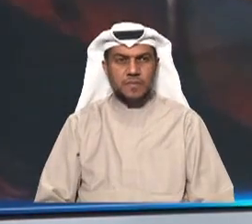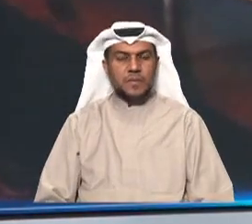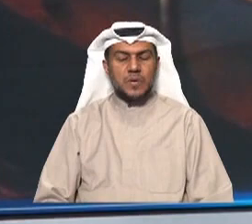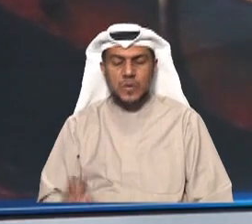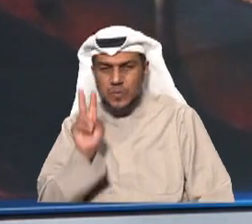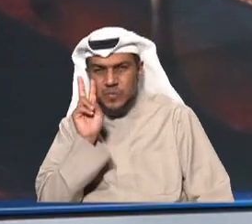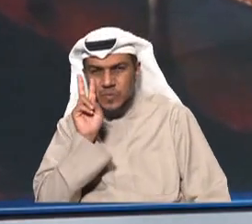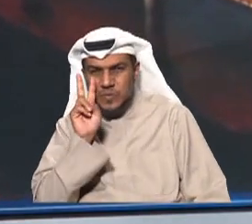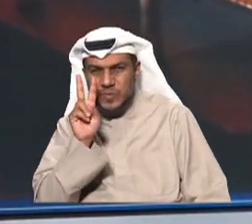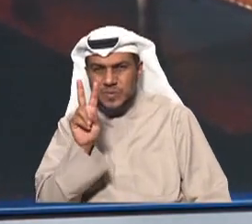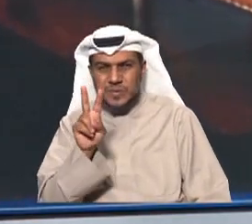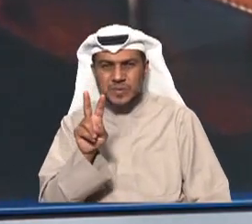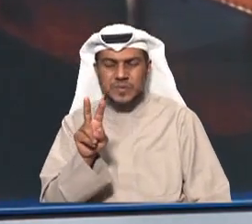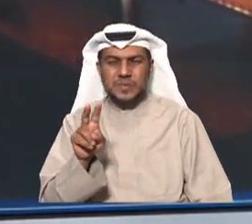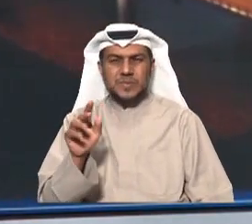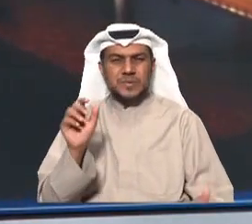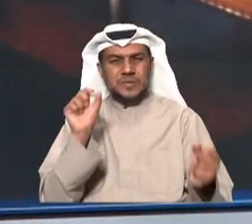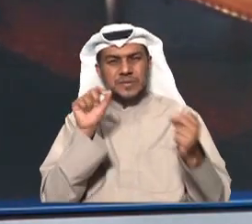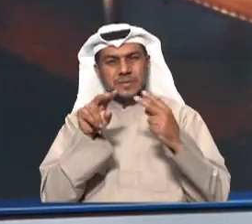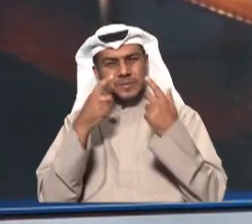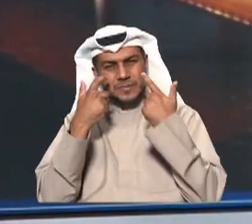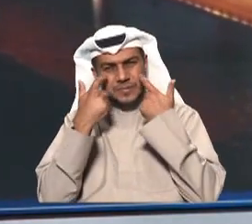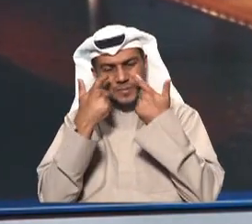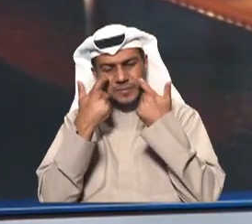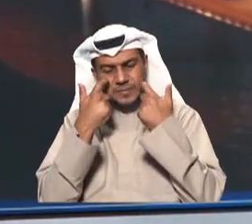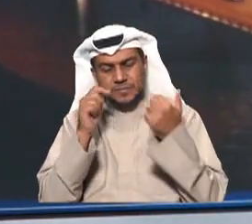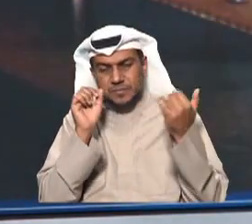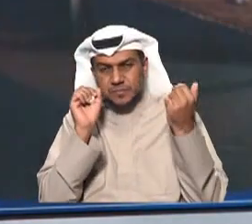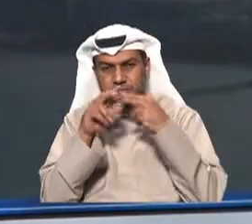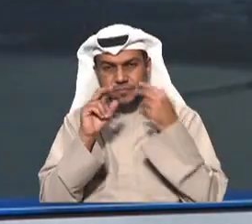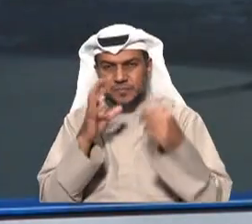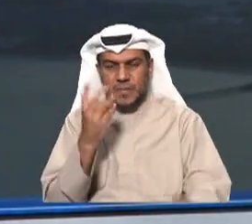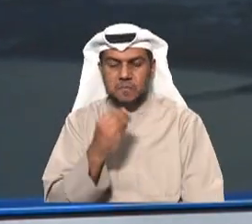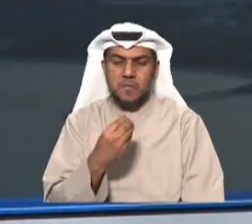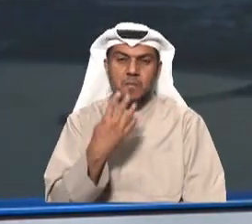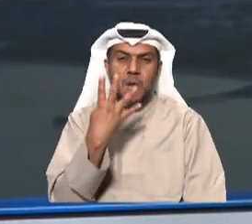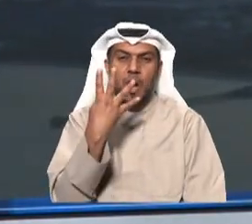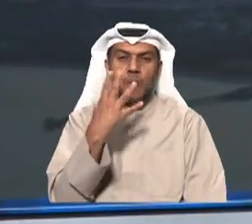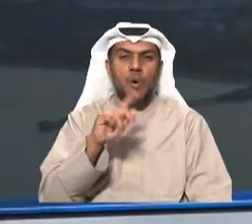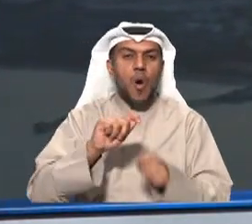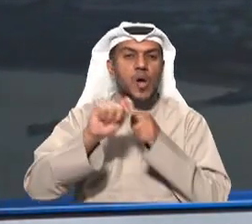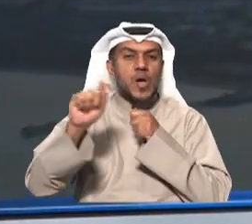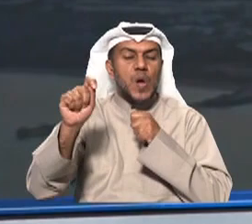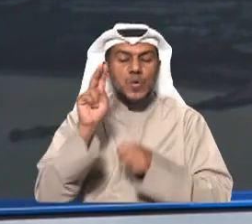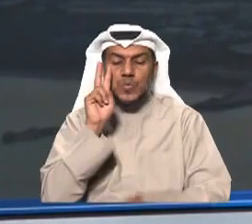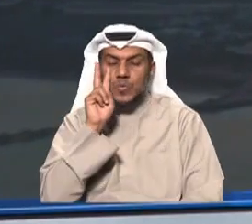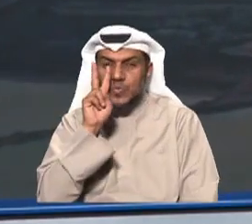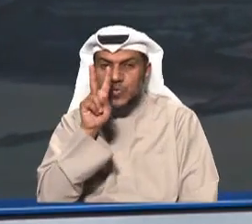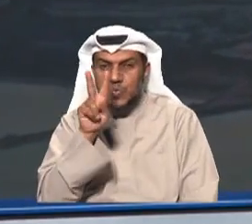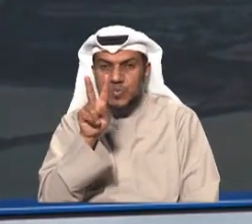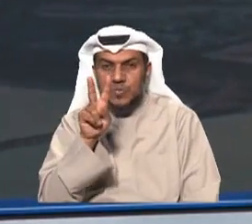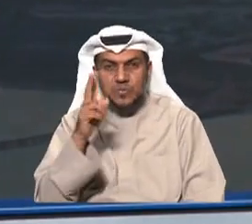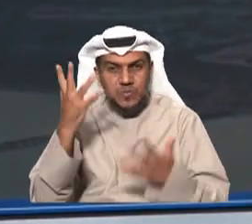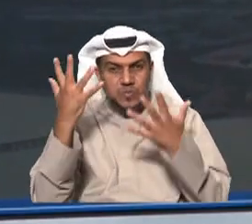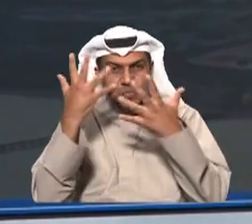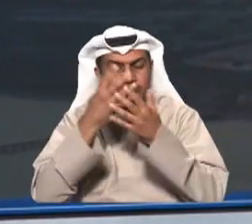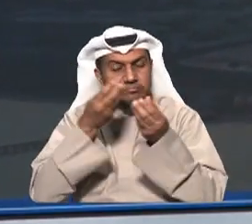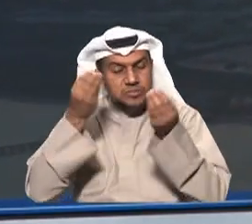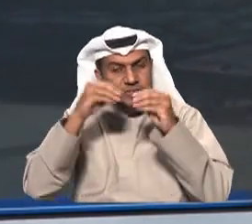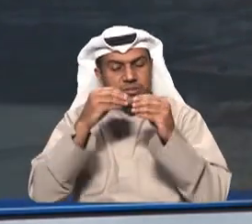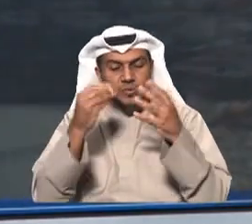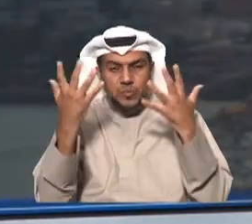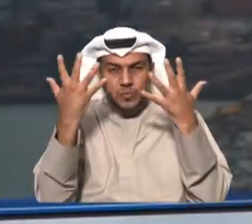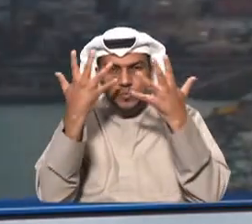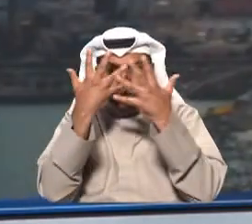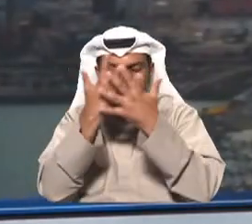الرؤية الأفقية. حاليا على معظم المناطق وصل إلى أقل من 4 كيلو متر، ومتوقع أن راح تزيد أقل